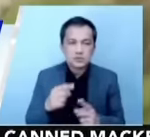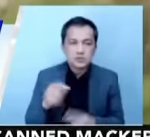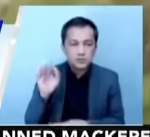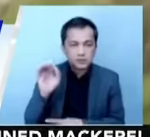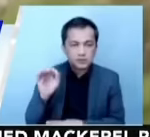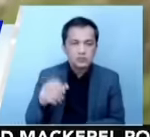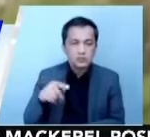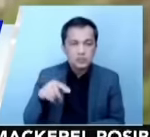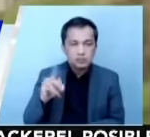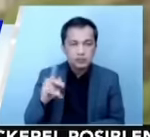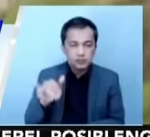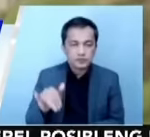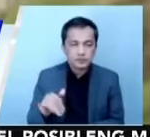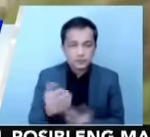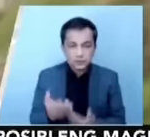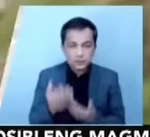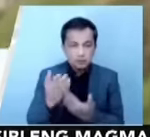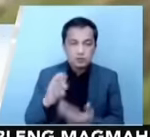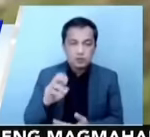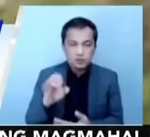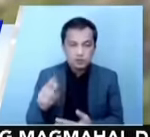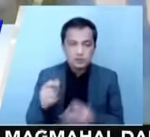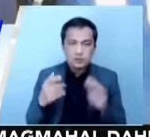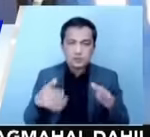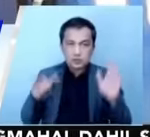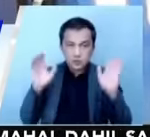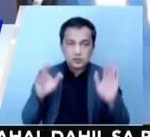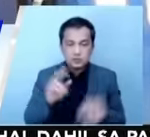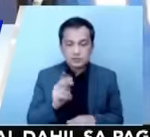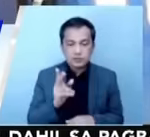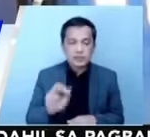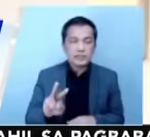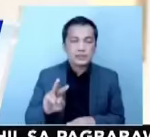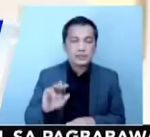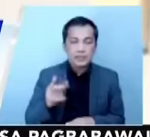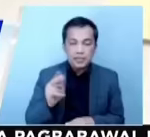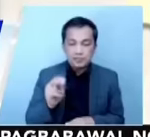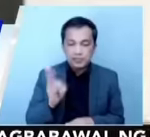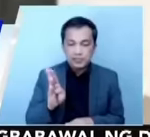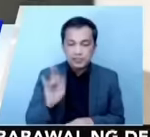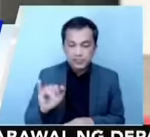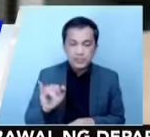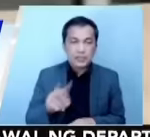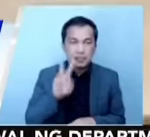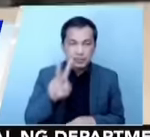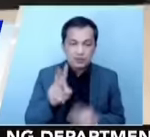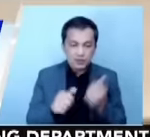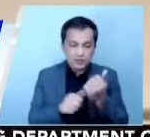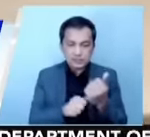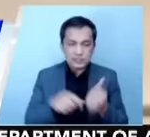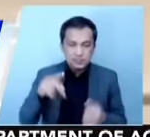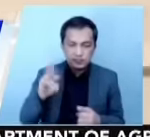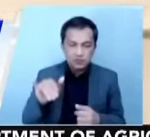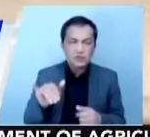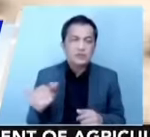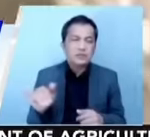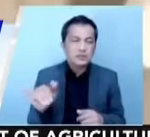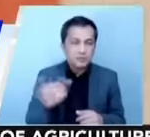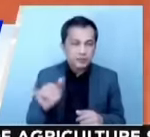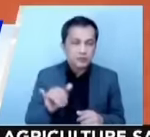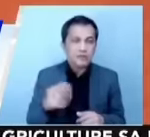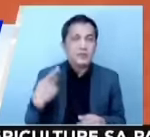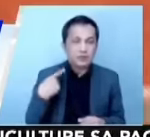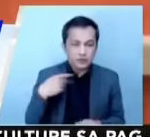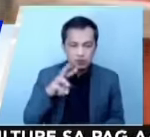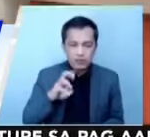Habang isinisilbi ang warrant, ay sumuko na rin sa NBI ang dalawang personal assistant ni Quiboloy na may warrant sa kaparehong kaso. Di na sila